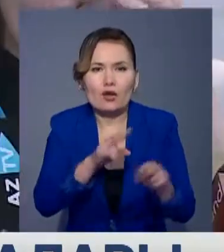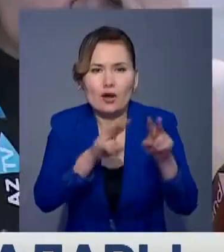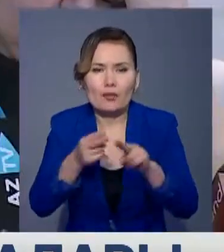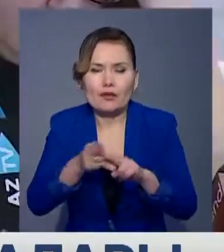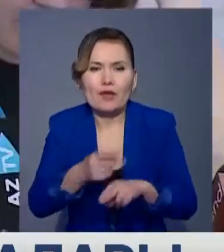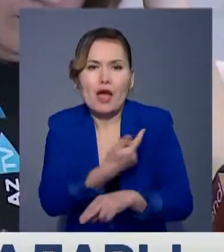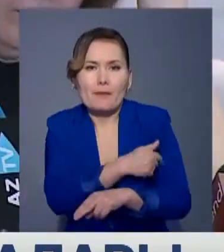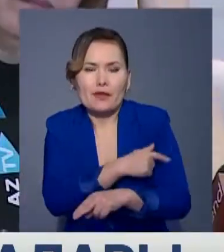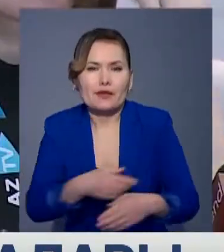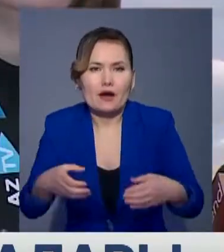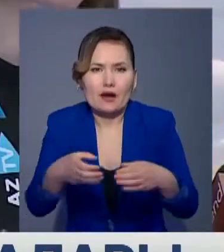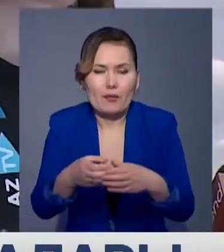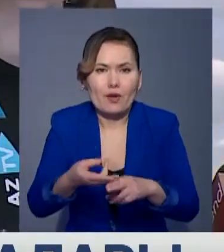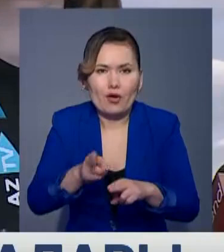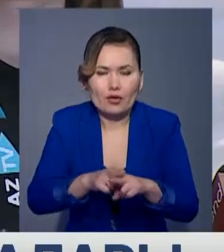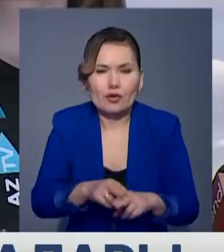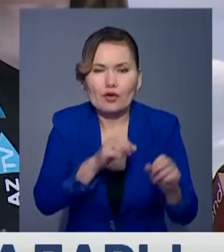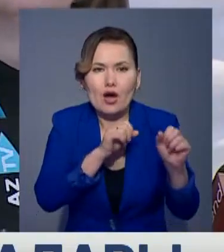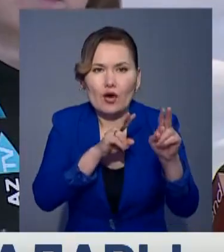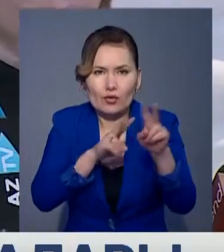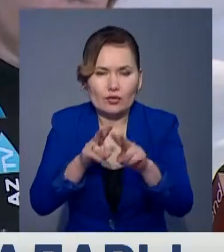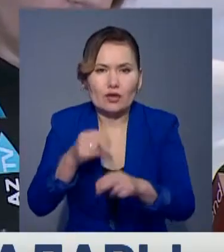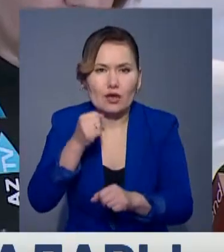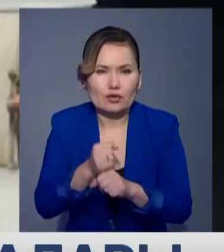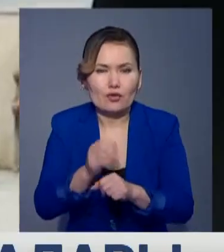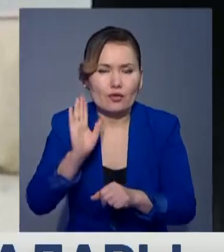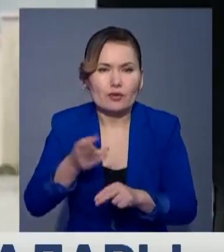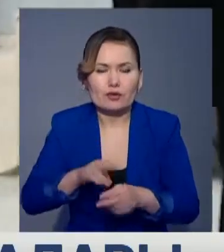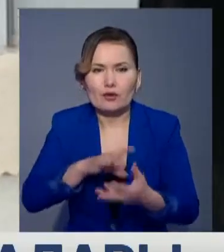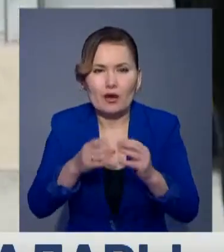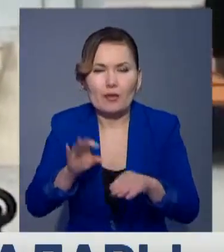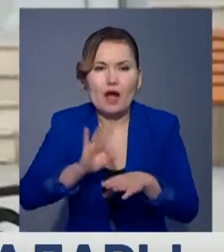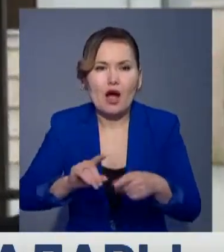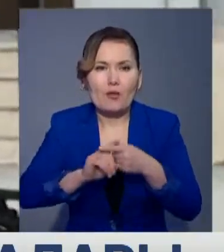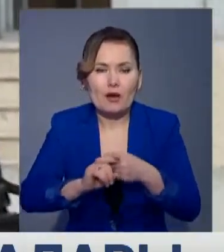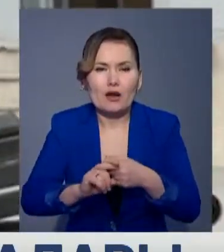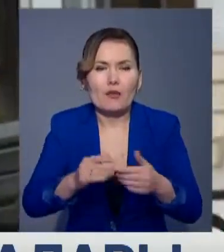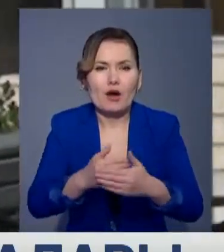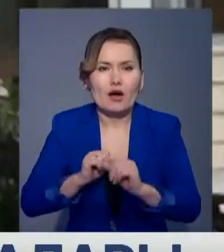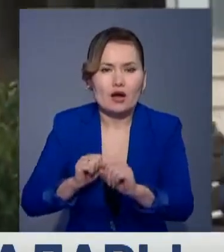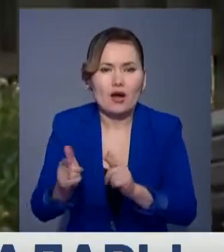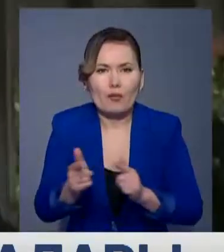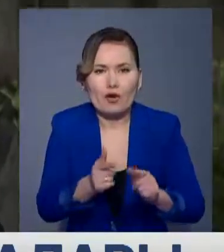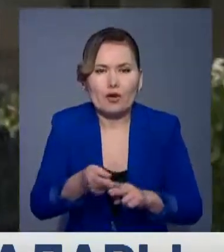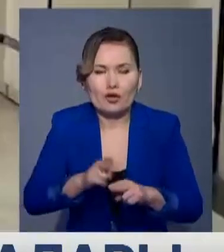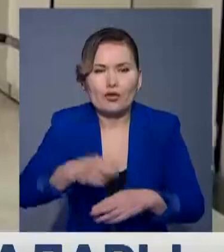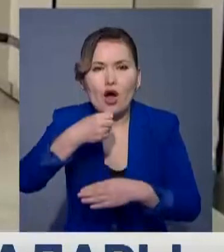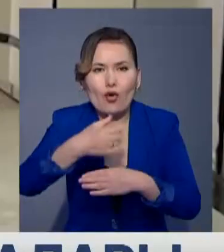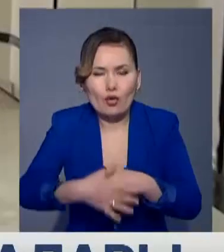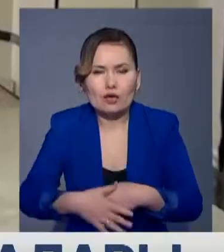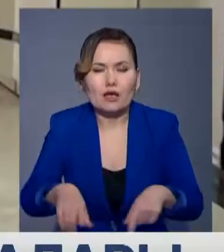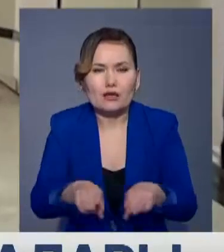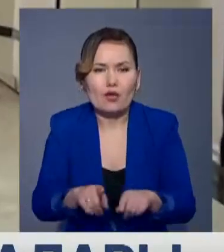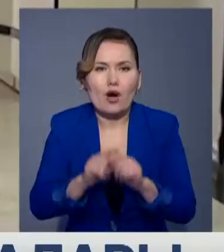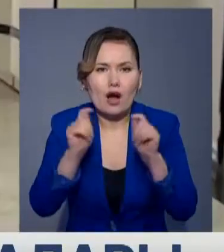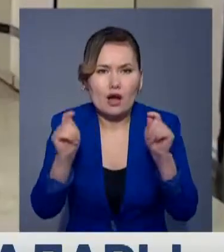medicinalıq mekeme karantin tärtibin saqtauğa bölündi. Aldağı waqta koronaviruspen küresuge arnalğan ortalıqtar aşu közdelip otır.